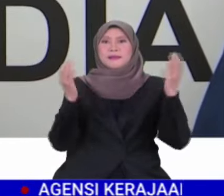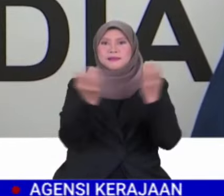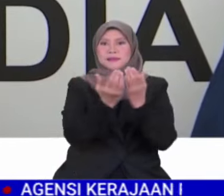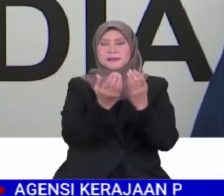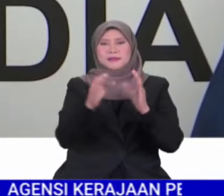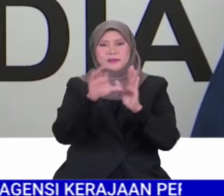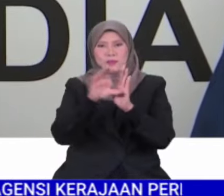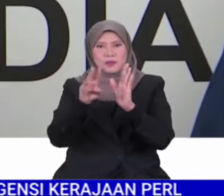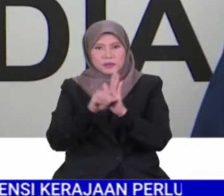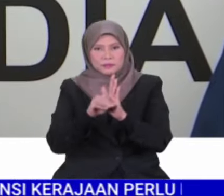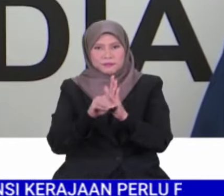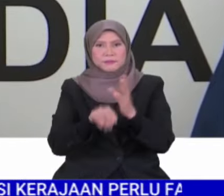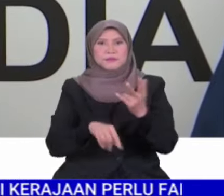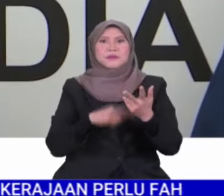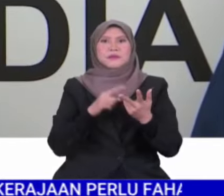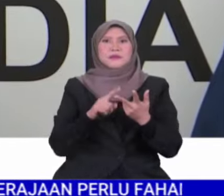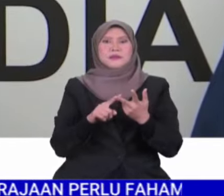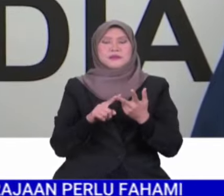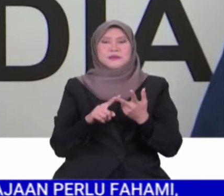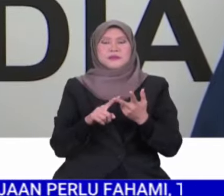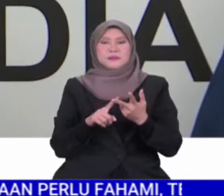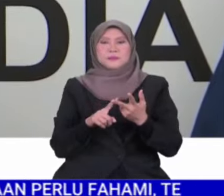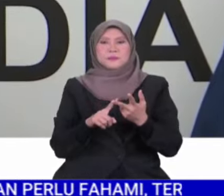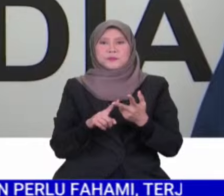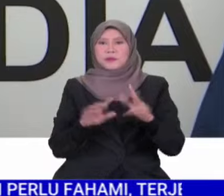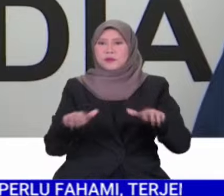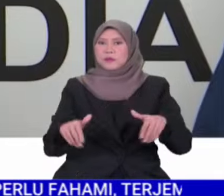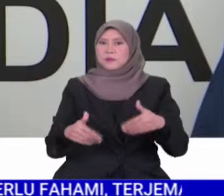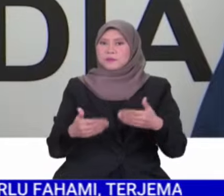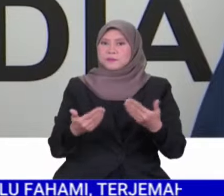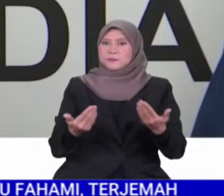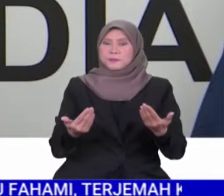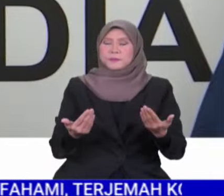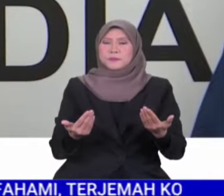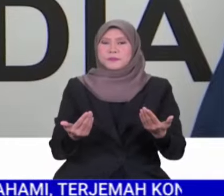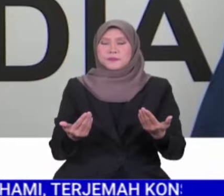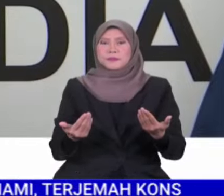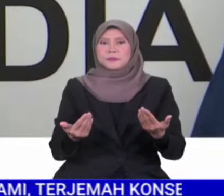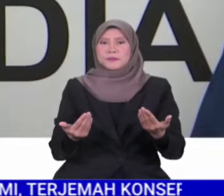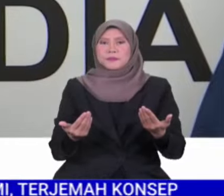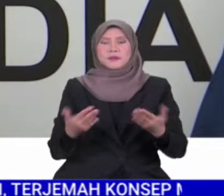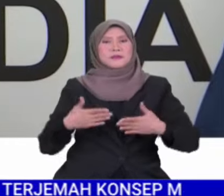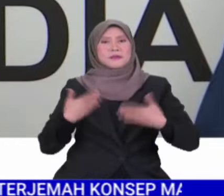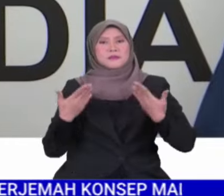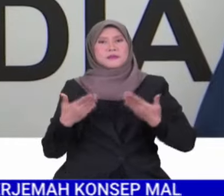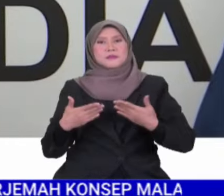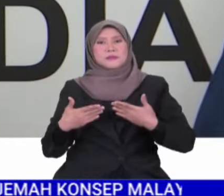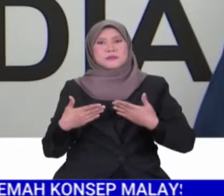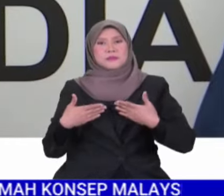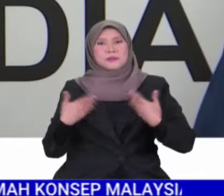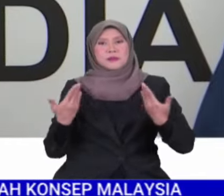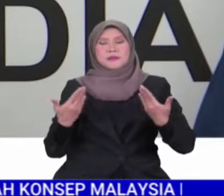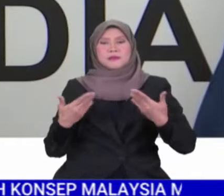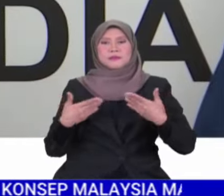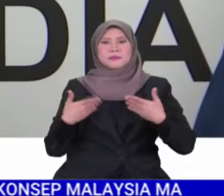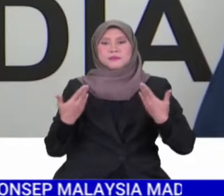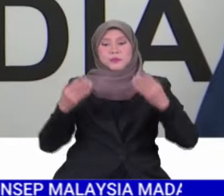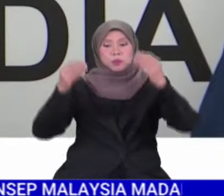kurikulum, kemudian bagaimana juga kemampanan kesejahteraan misalnya, bagaimana